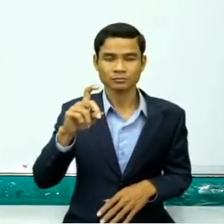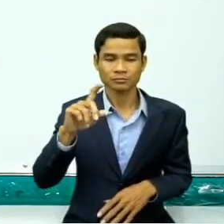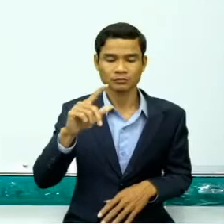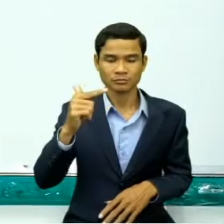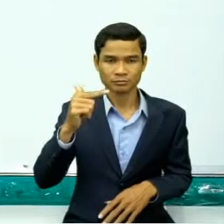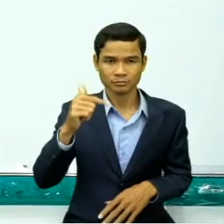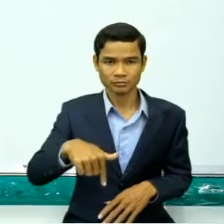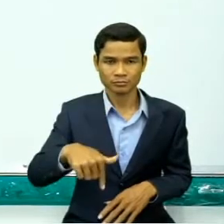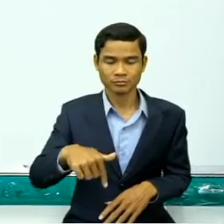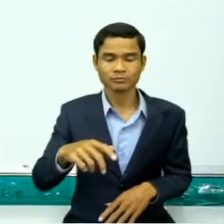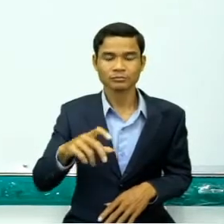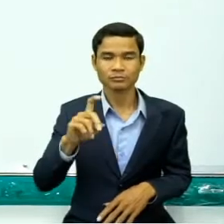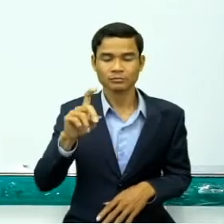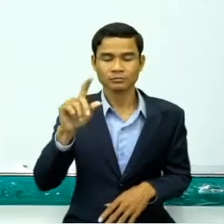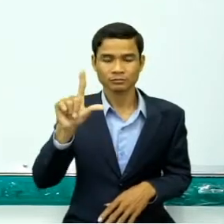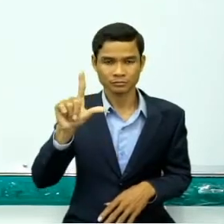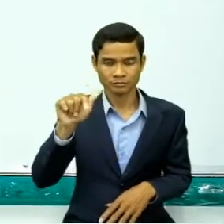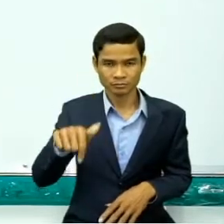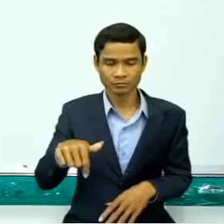nhớ